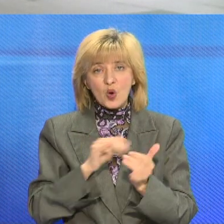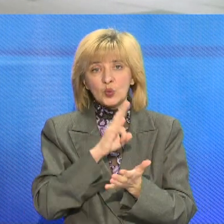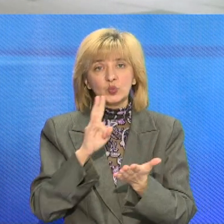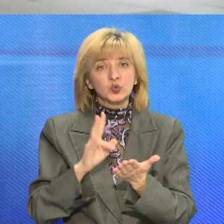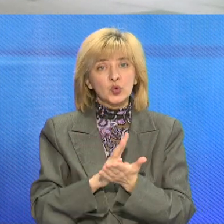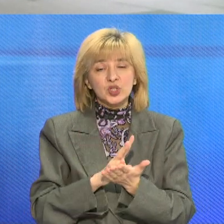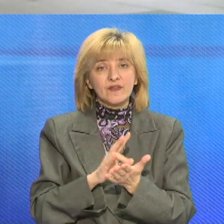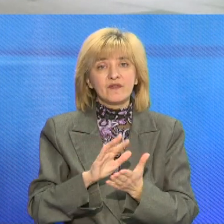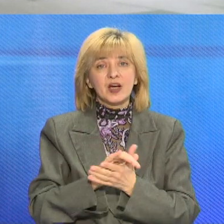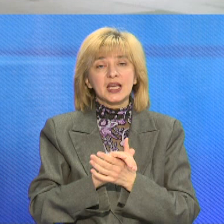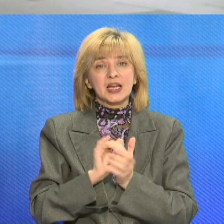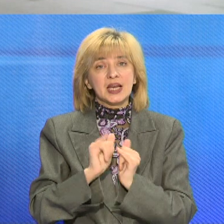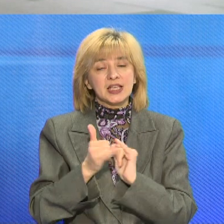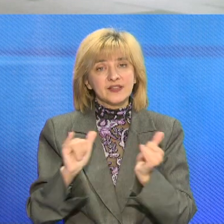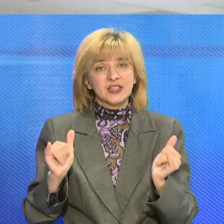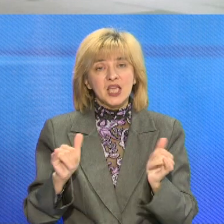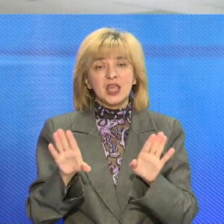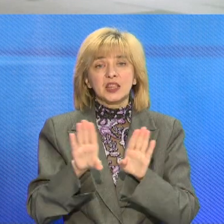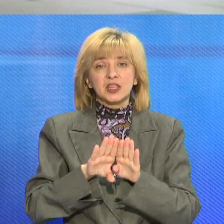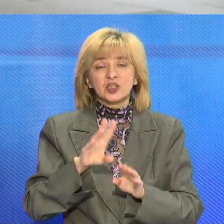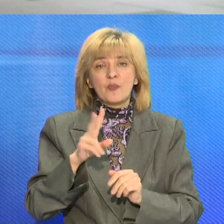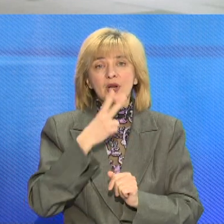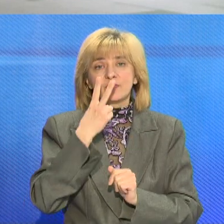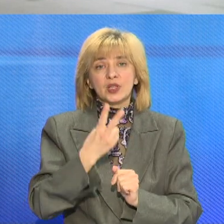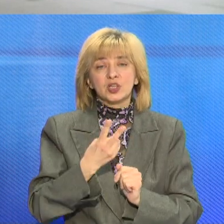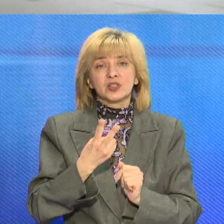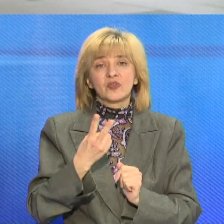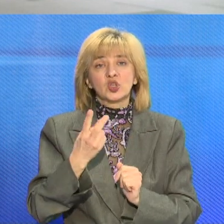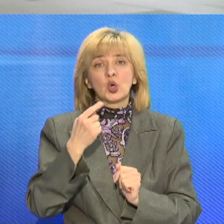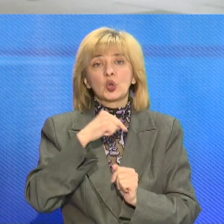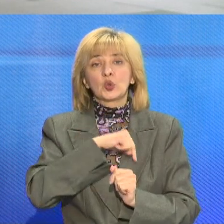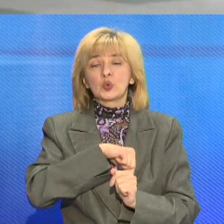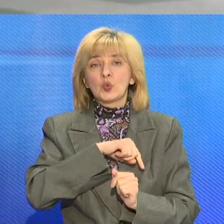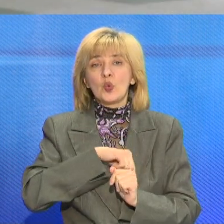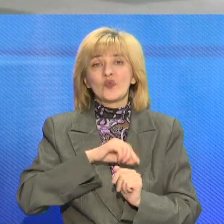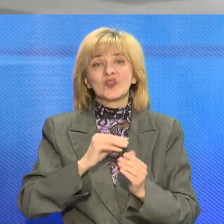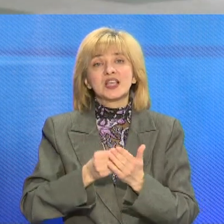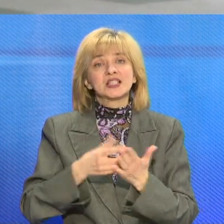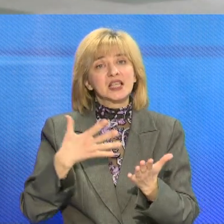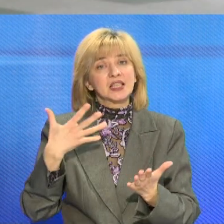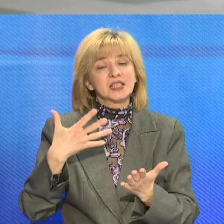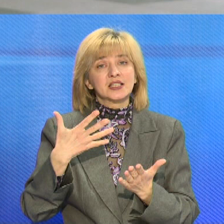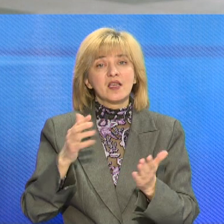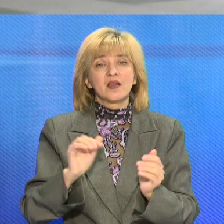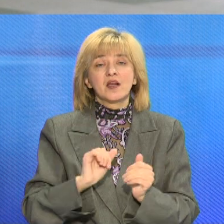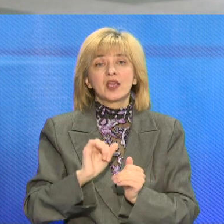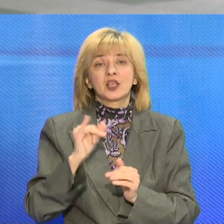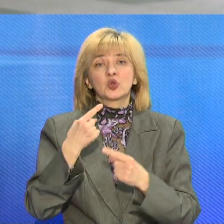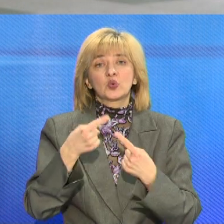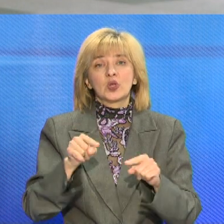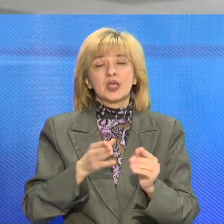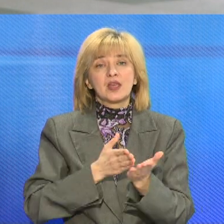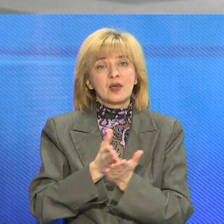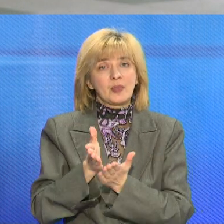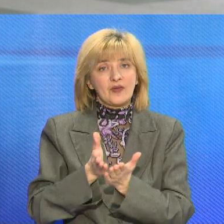другой стороны, там очень хорошо просматриваются духовные ценности, апробированные веками, и другие аспекты духовной жизни. Это дает,